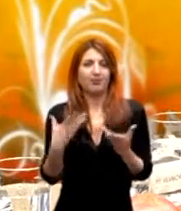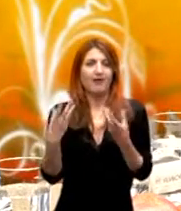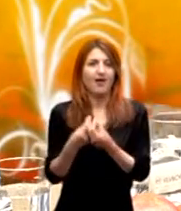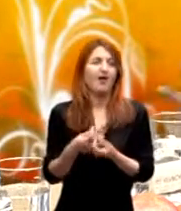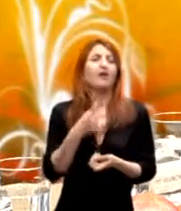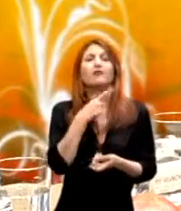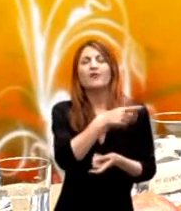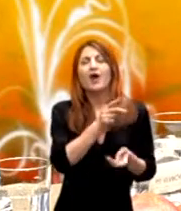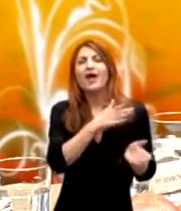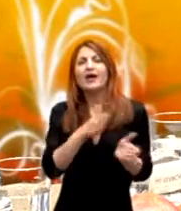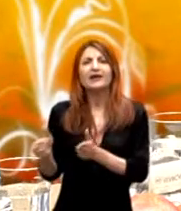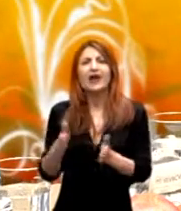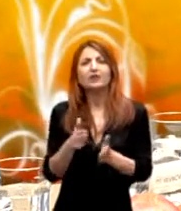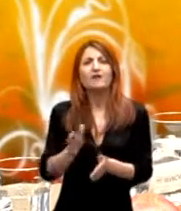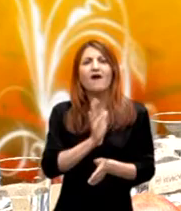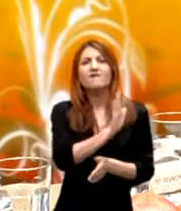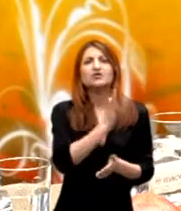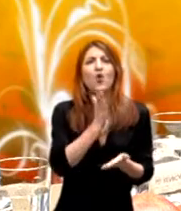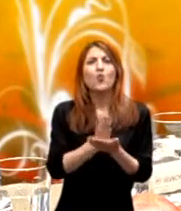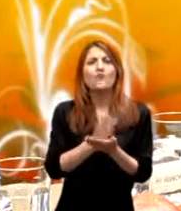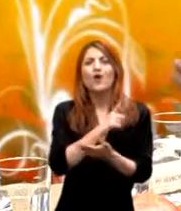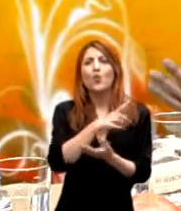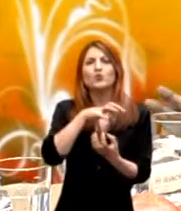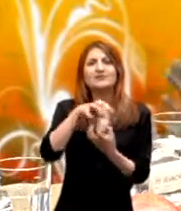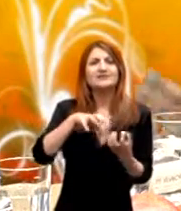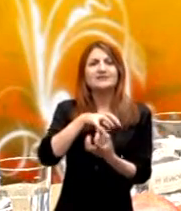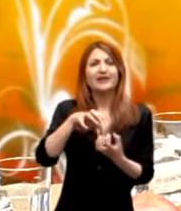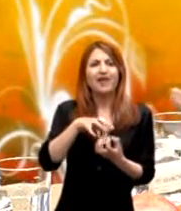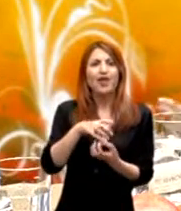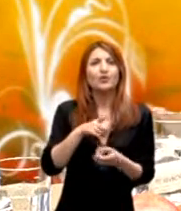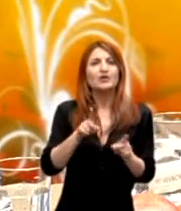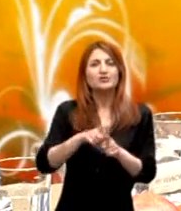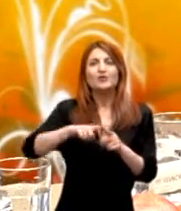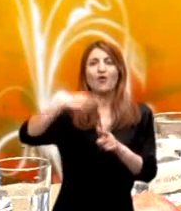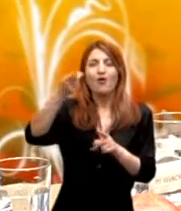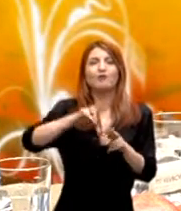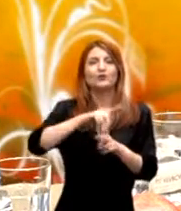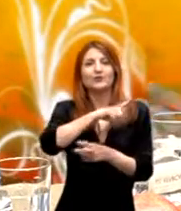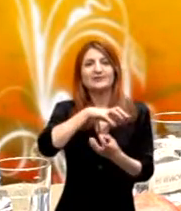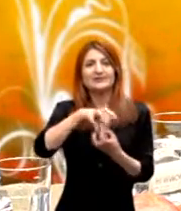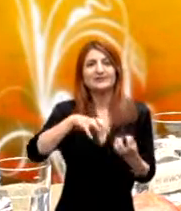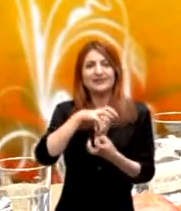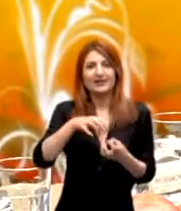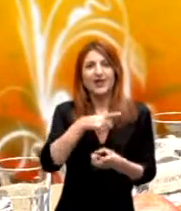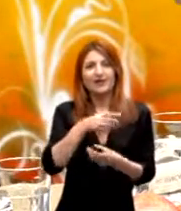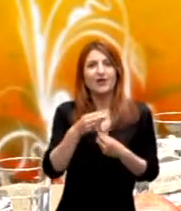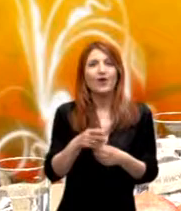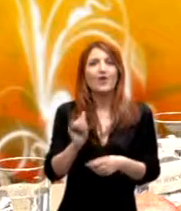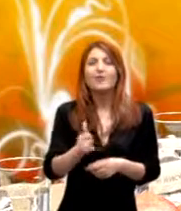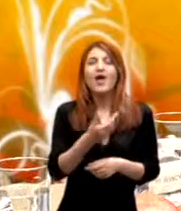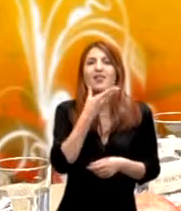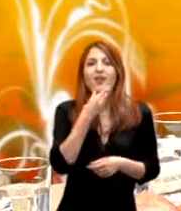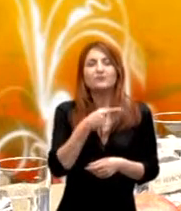vi redovito sva, evo, vaša je uvijek srijeda do sad bila i ostaće srijeda, je li tako? Jer možda ste je